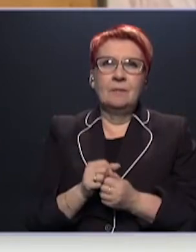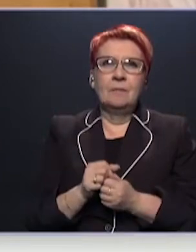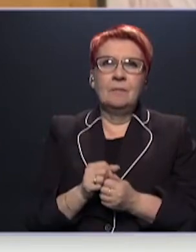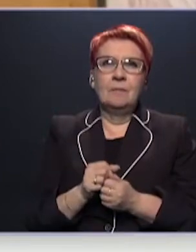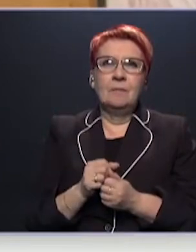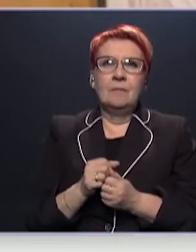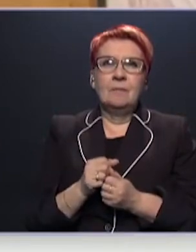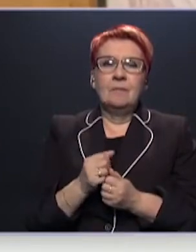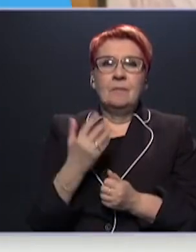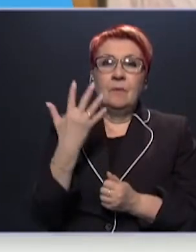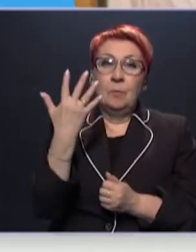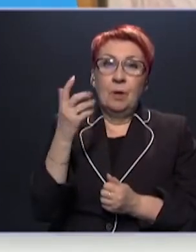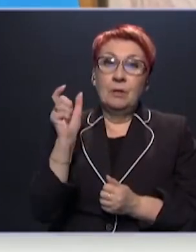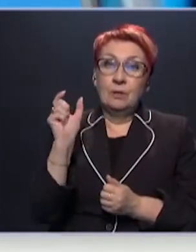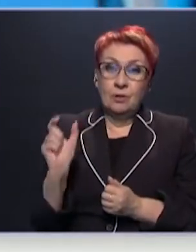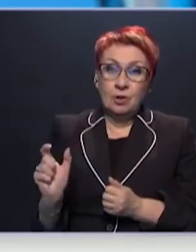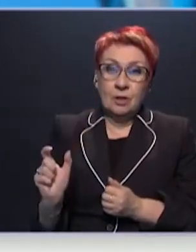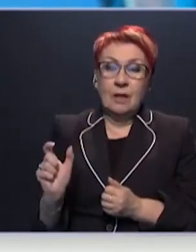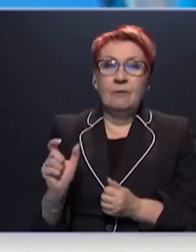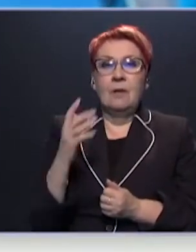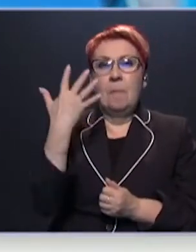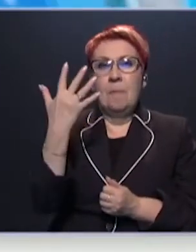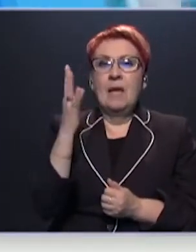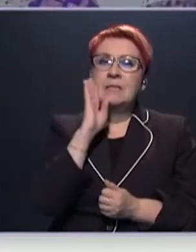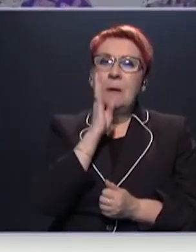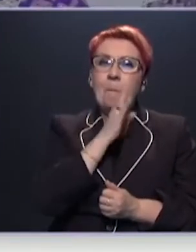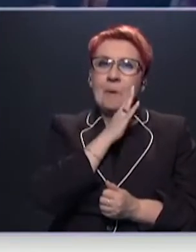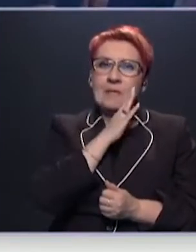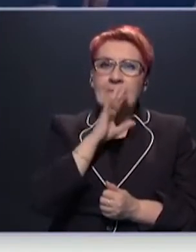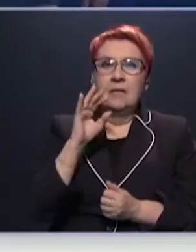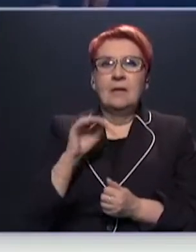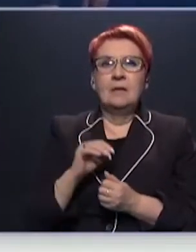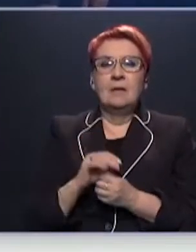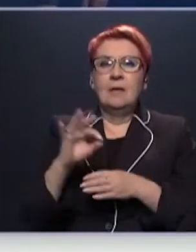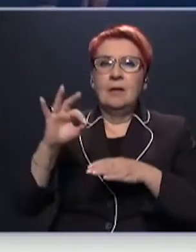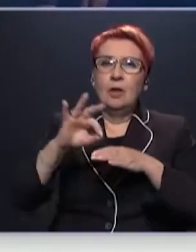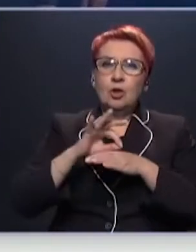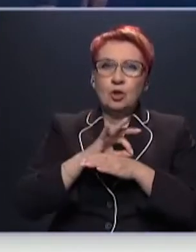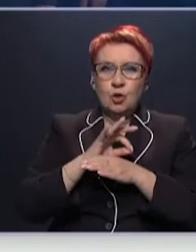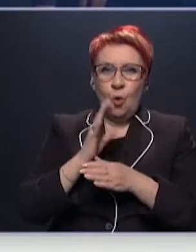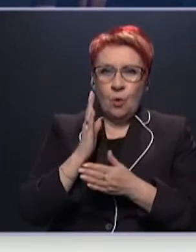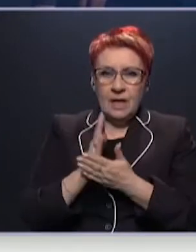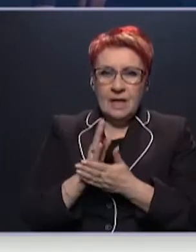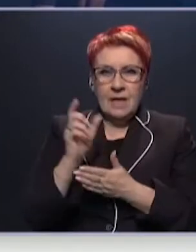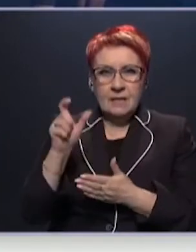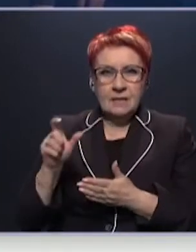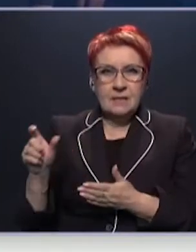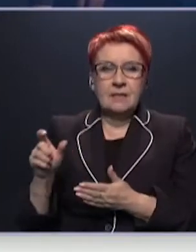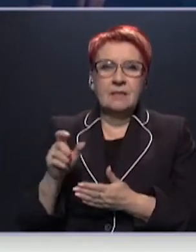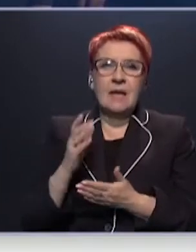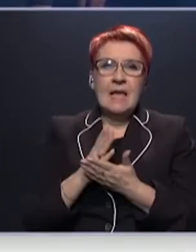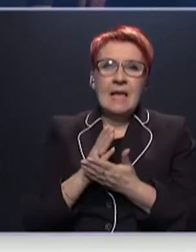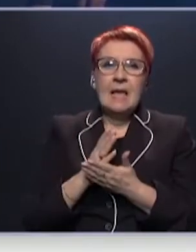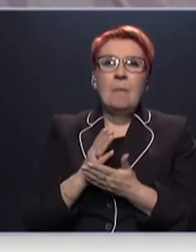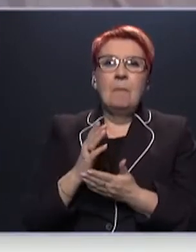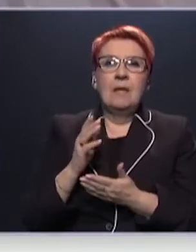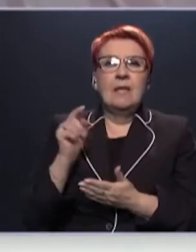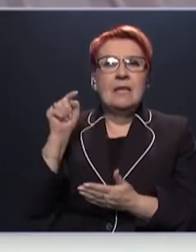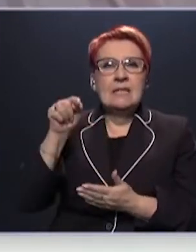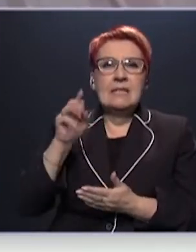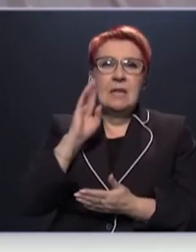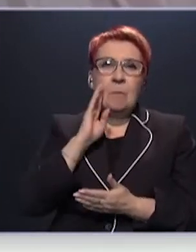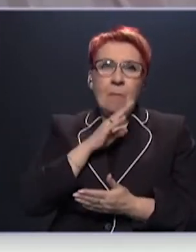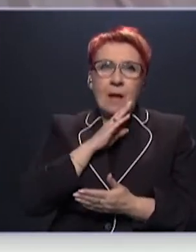5 человек, 5 матерей, из них есть жены. Вот именно те матери и